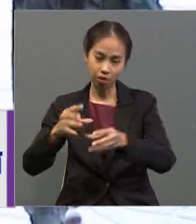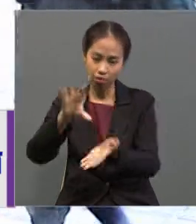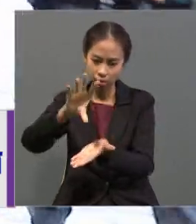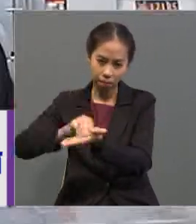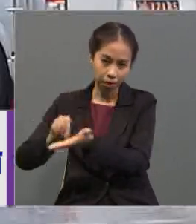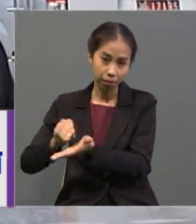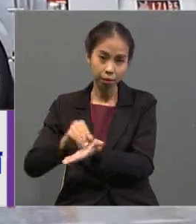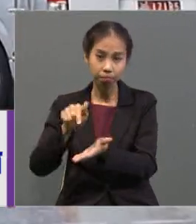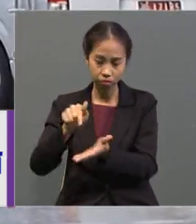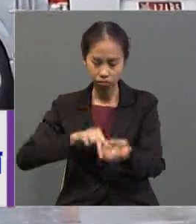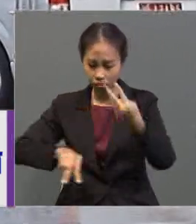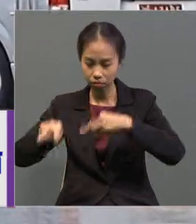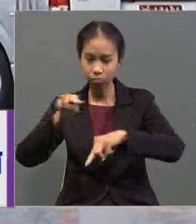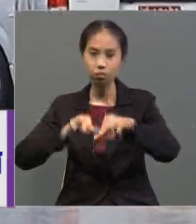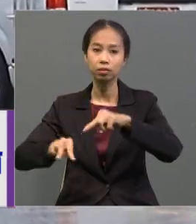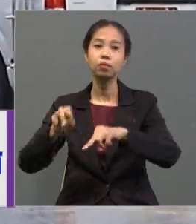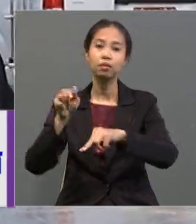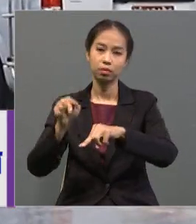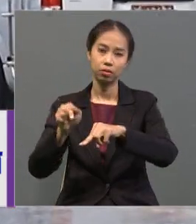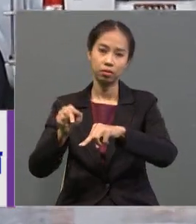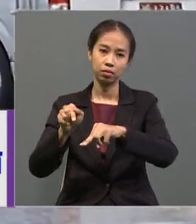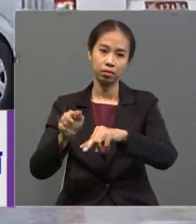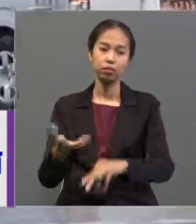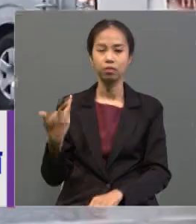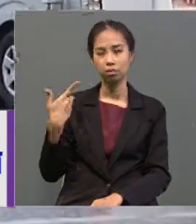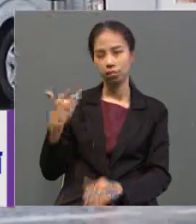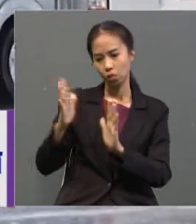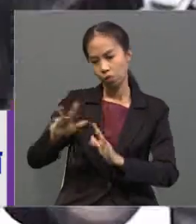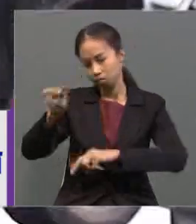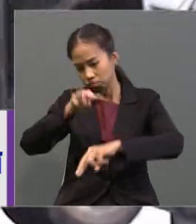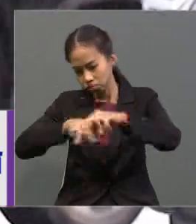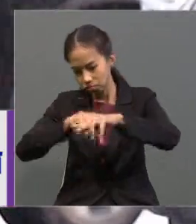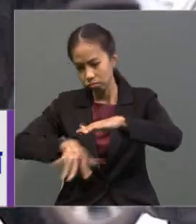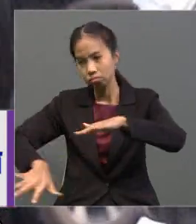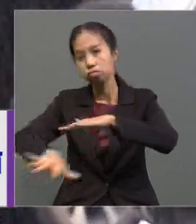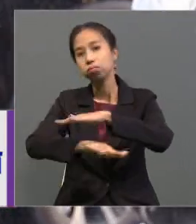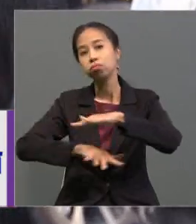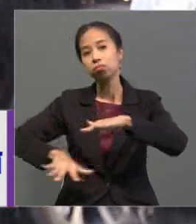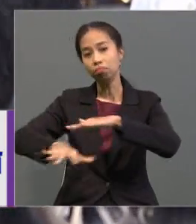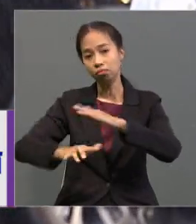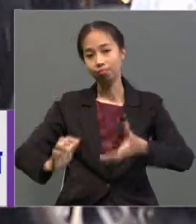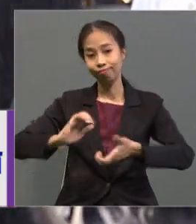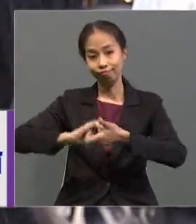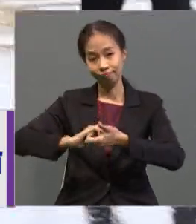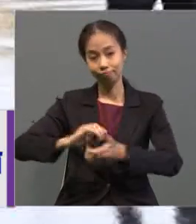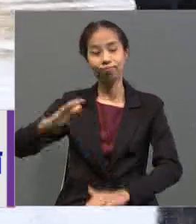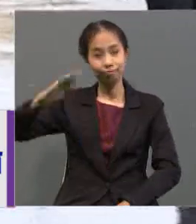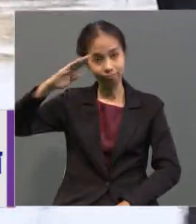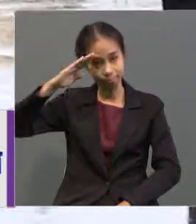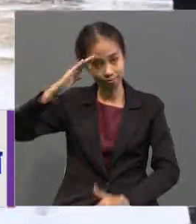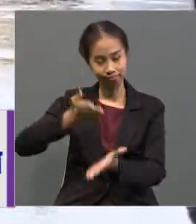ได้เข้าไปนะครับในการตรวจสอบพร้อมกับเจ้าหน้าที่พิสูจน์หลักฐานที่ 10ยะลาร่วมกับทหารและฝ่ายปกครอง